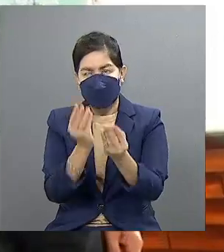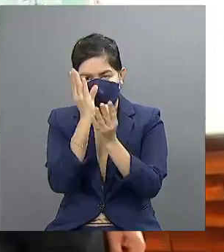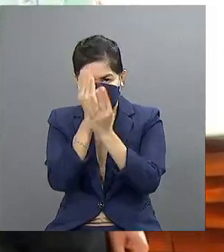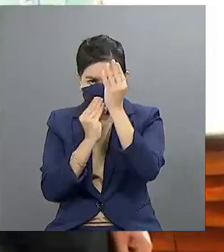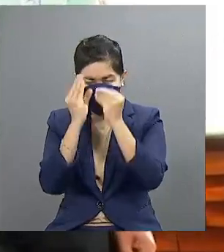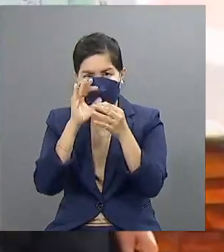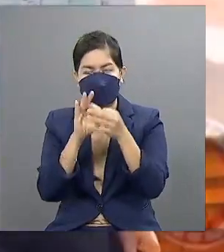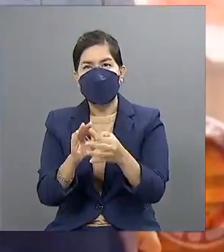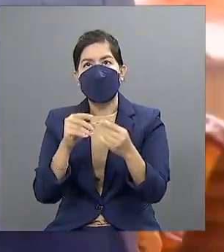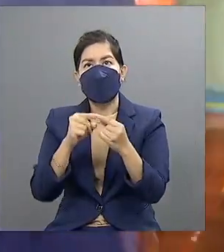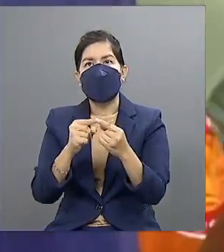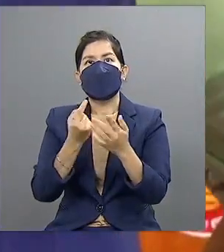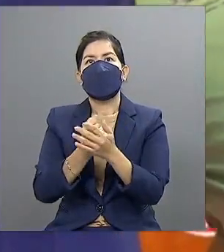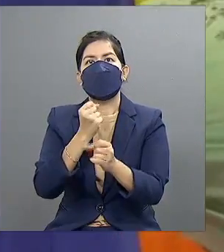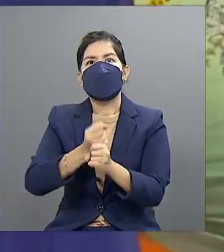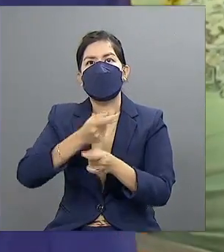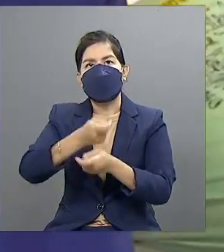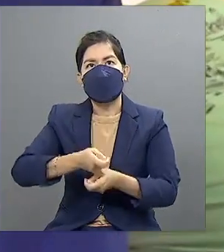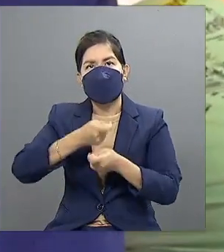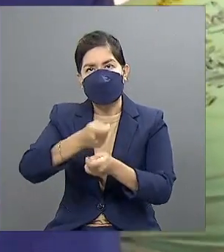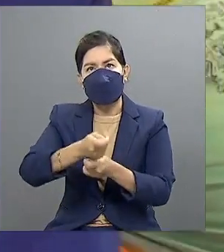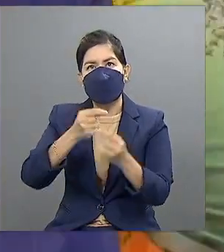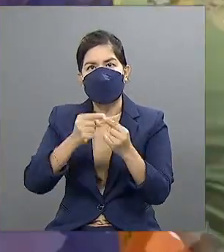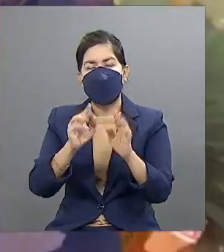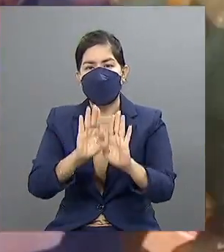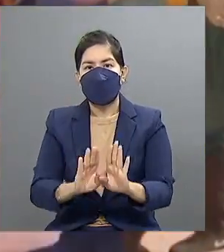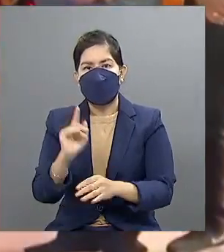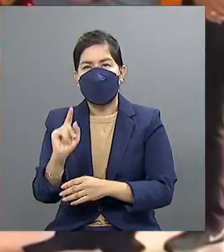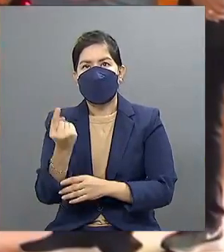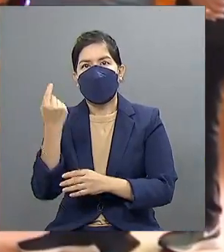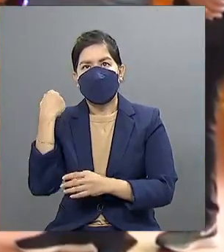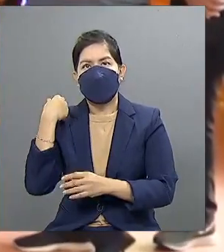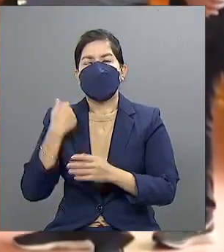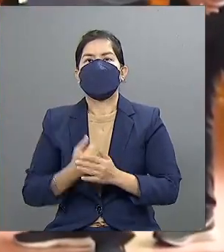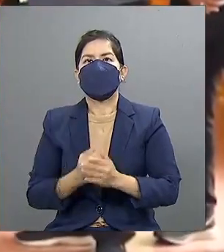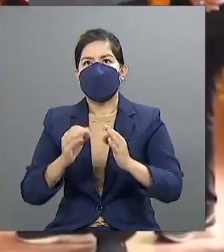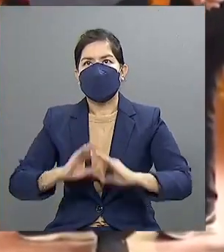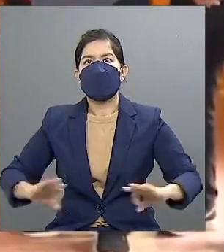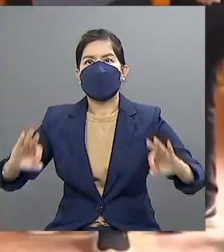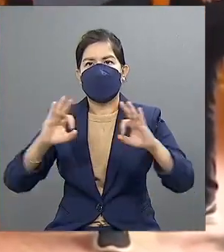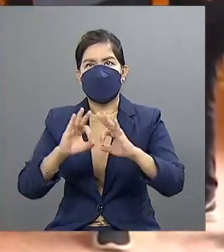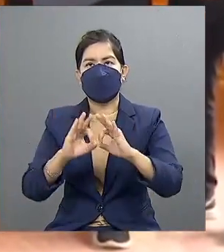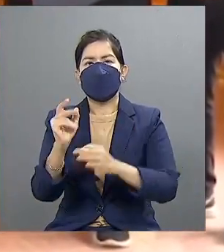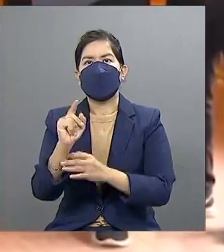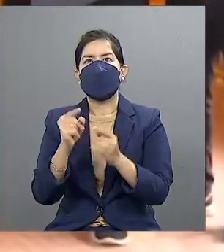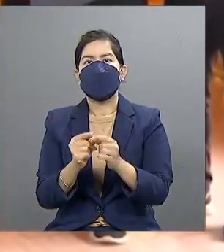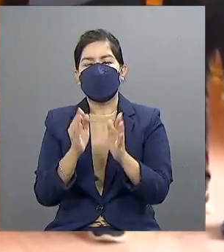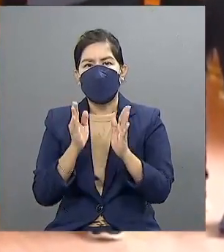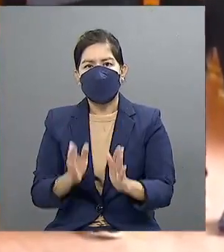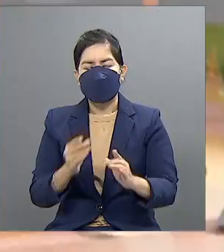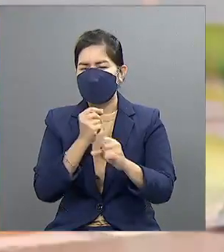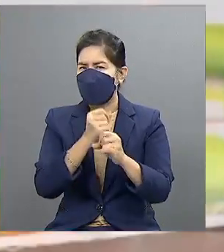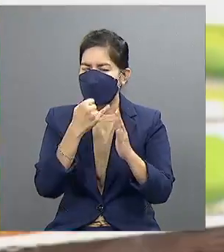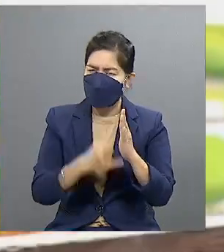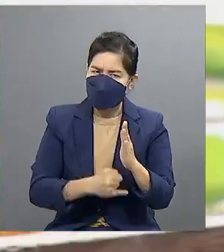ำลังพัฒนาเป็นศูนย์เรียนรู้เต็มรูปแบบและเหนือสิ่งอื่นใดก็คือคนที่เคยก้าวพลาดคนที่เคยหลง